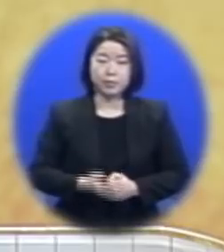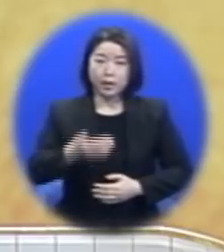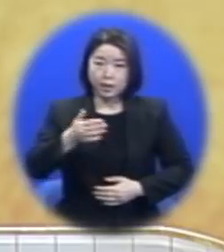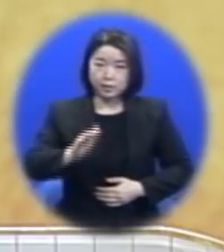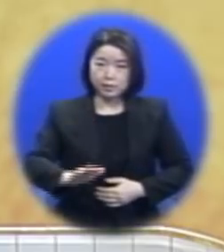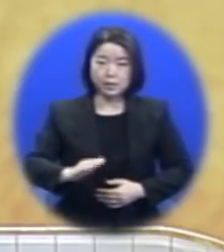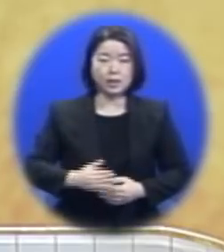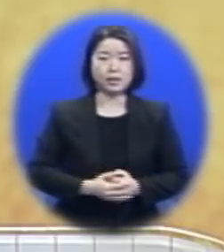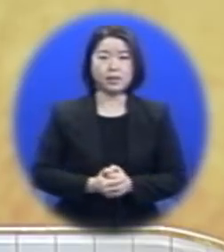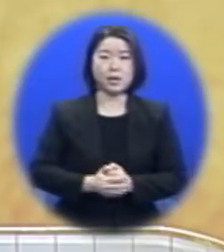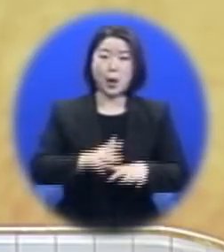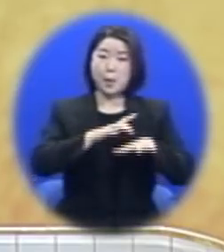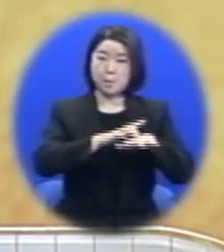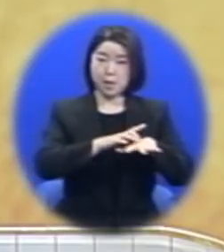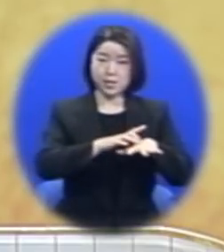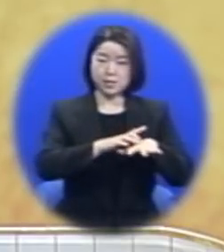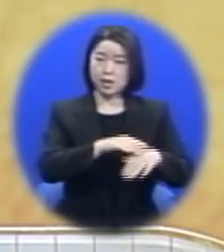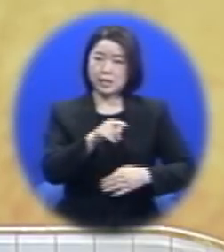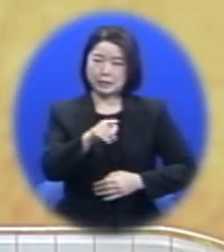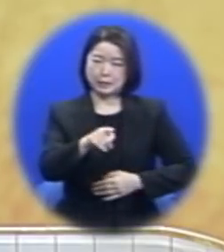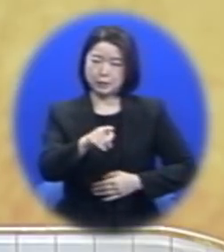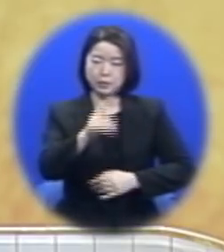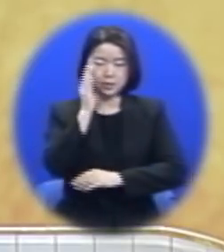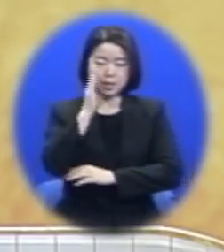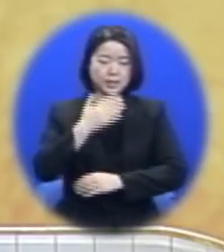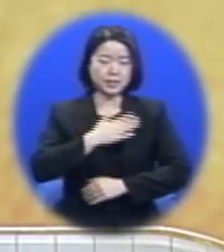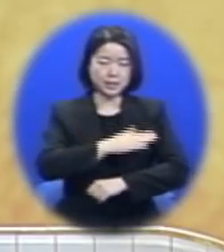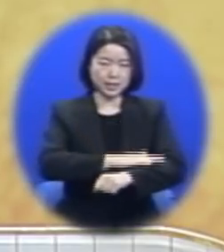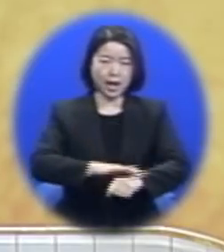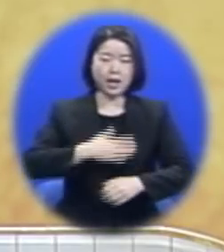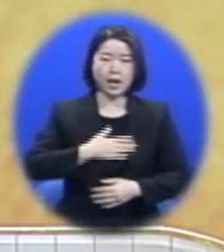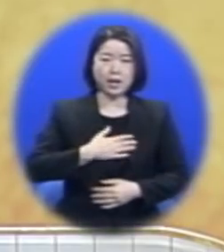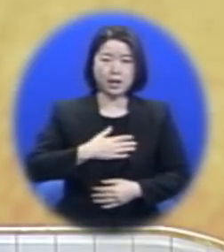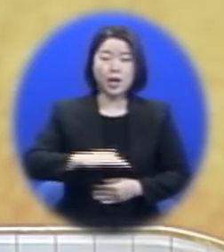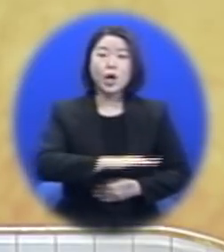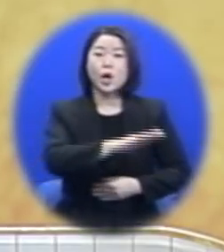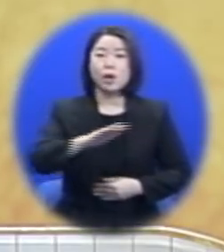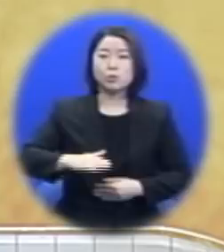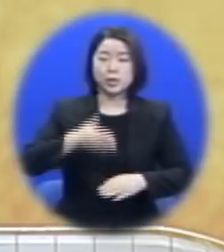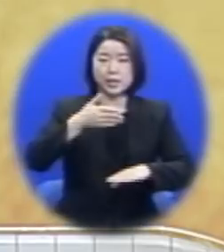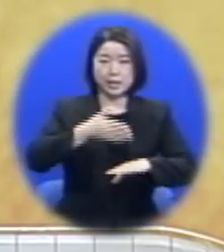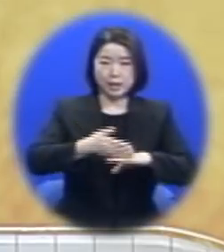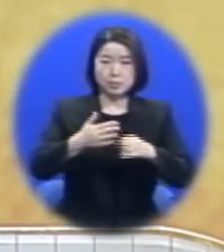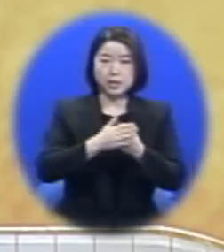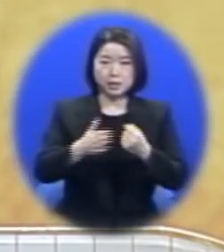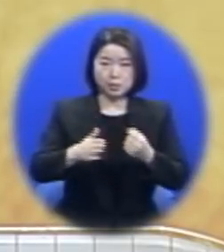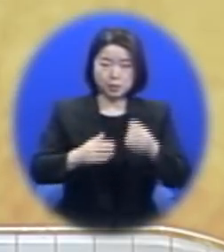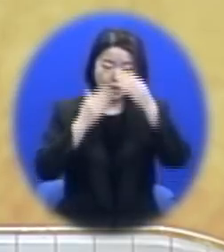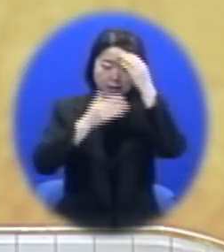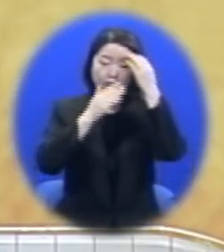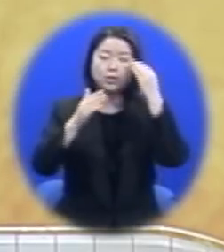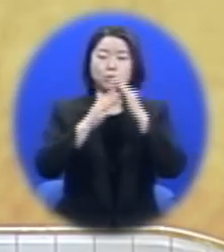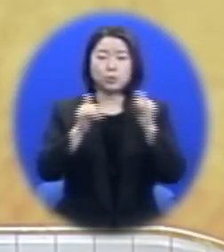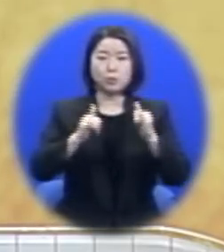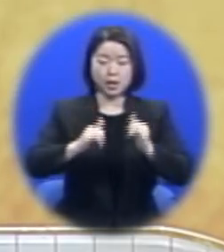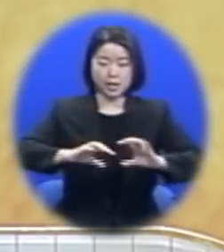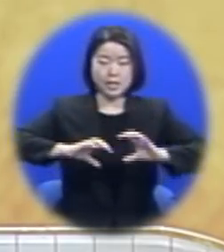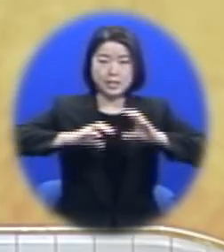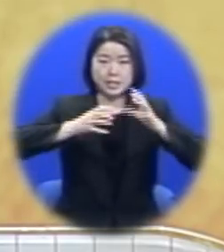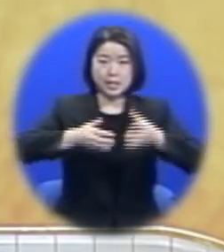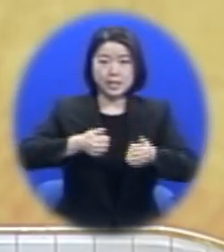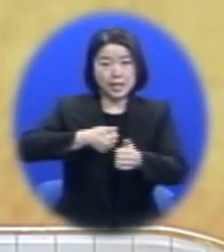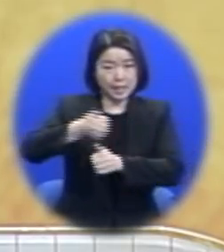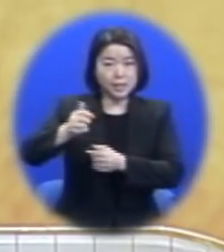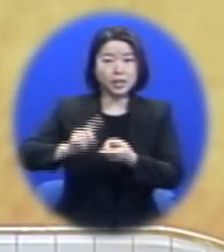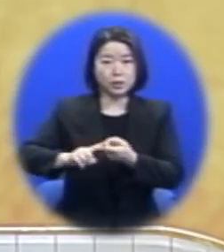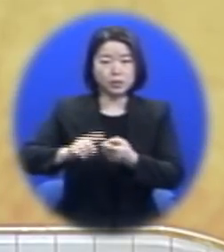그러나 마귀가 그 사실을 잘 압니다. 우리의 감사로 성도들이 세상을 이긴다는 사실을.